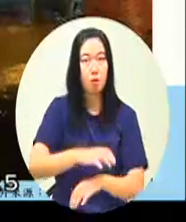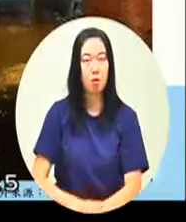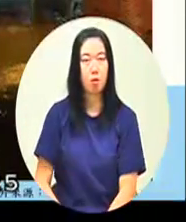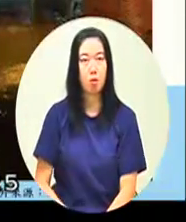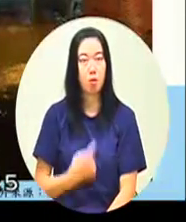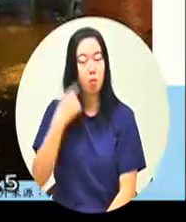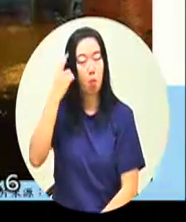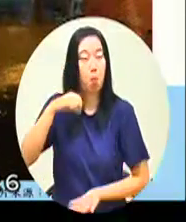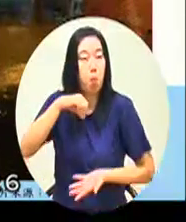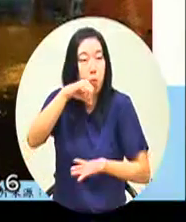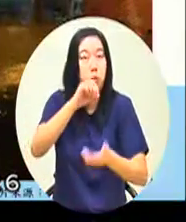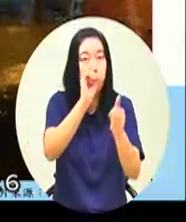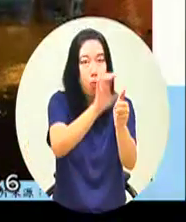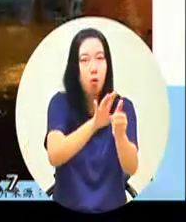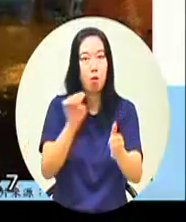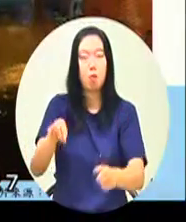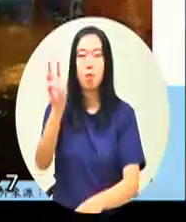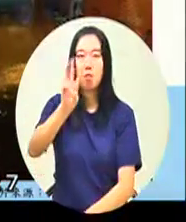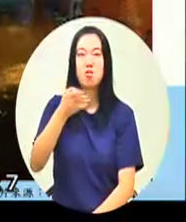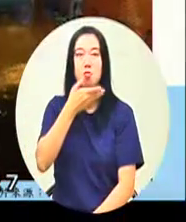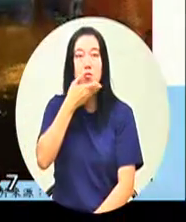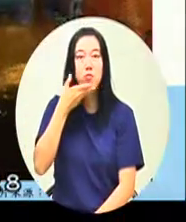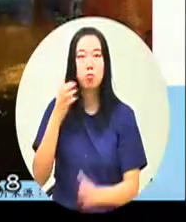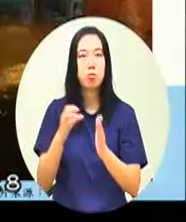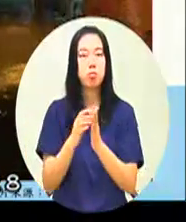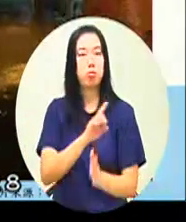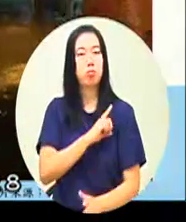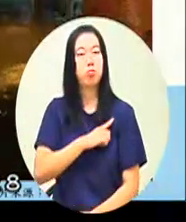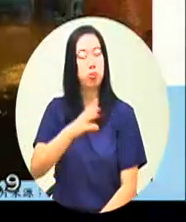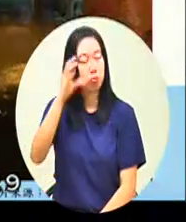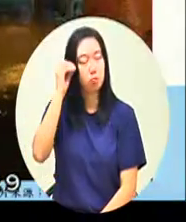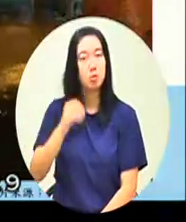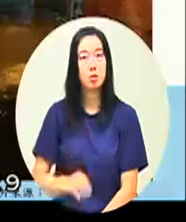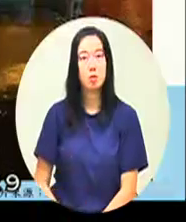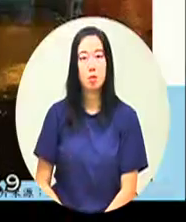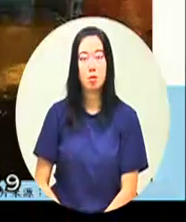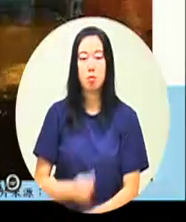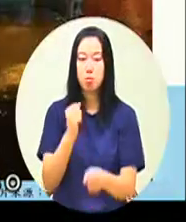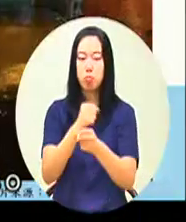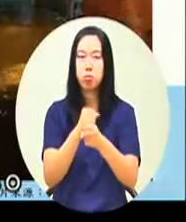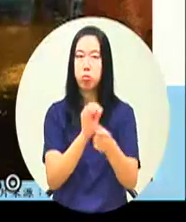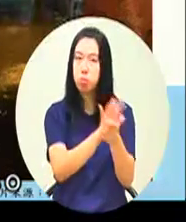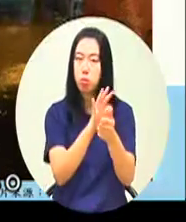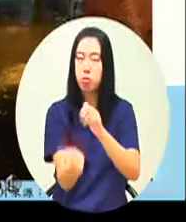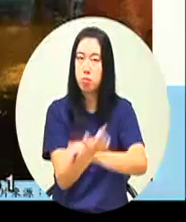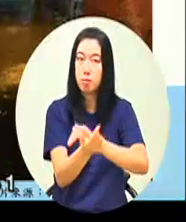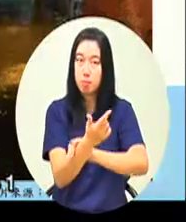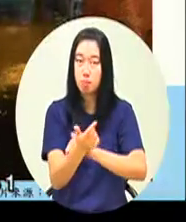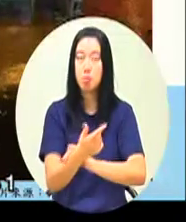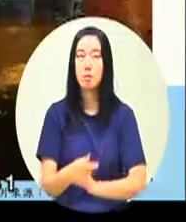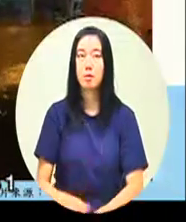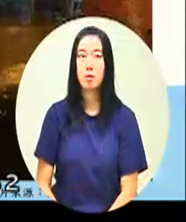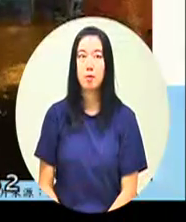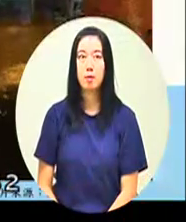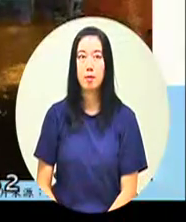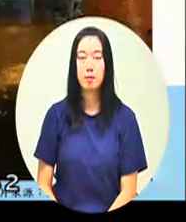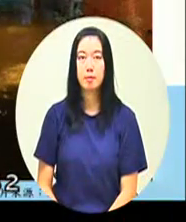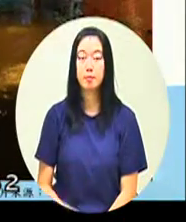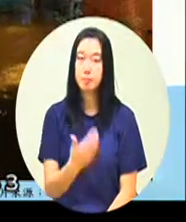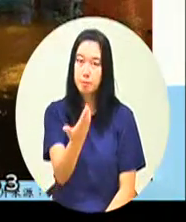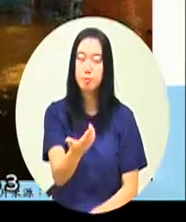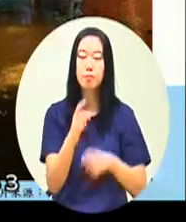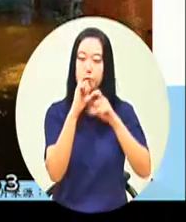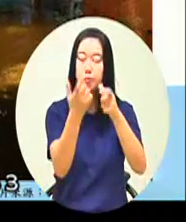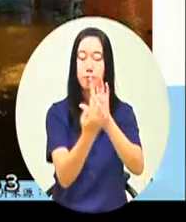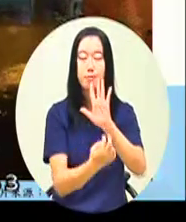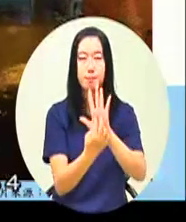所提供的，咱水利局都有详细资料，要怎么样尽速来做哈？来请咱局长哈，针对这个问题来答复。 好，